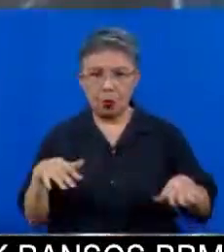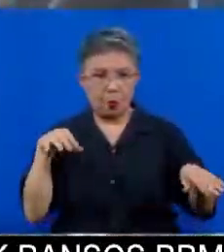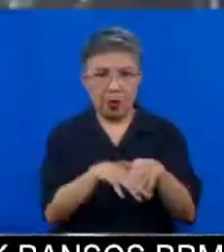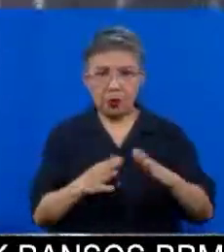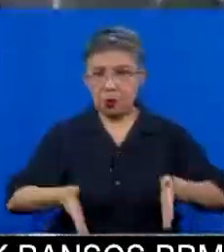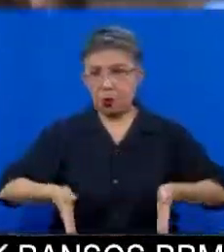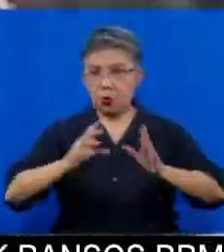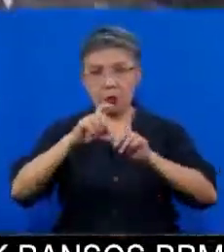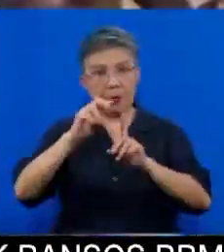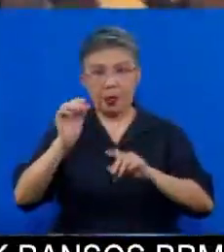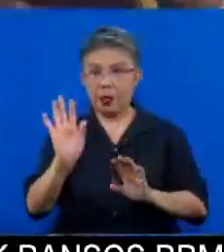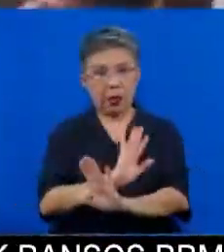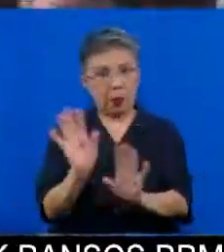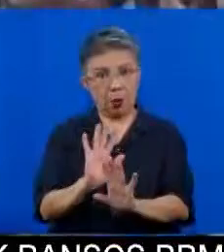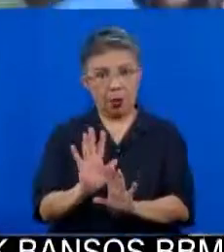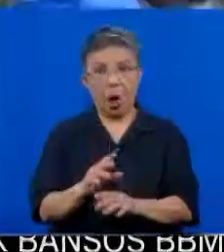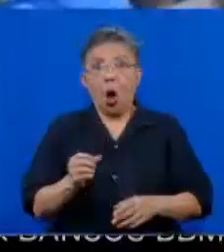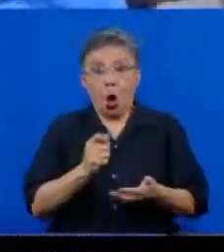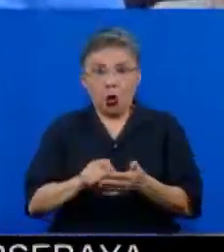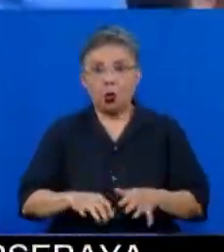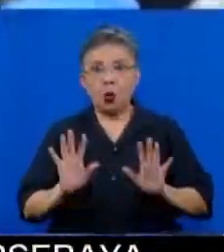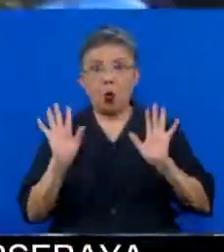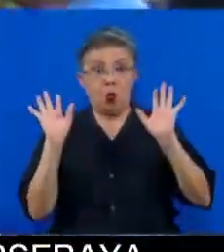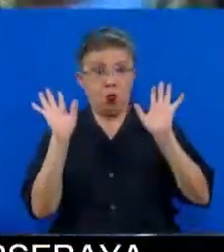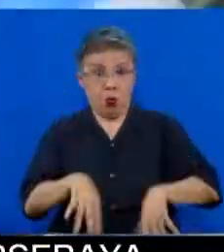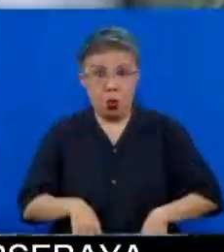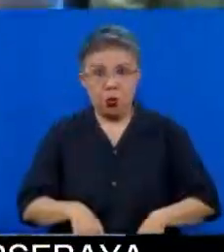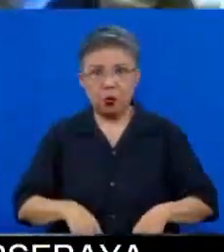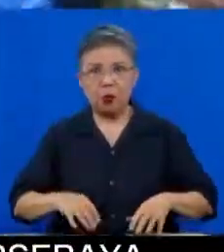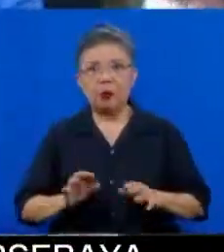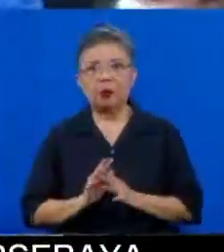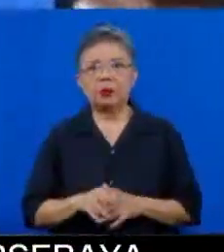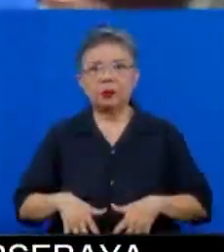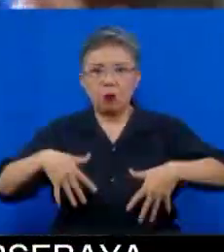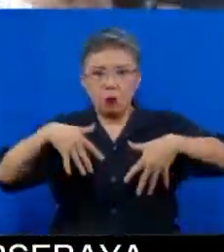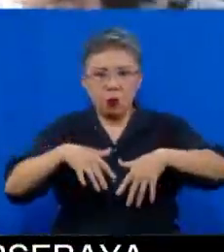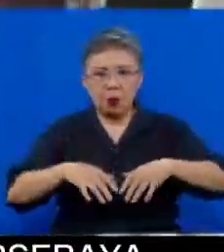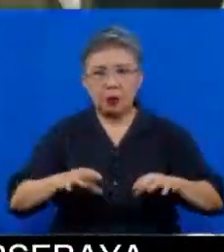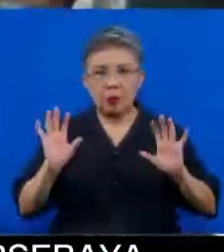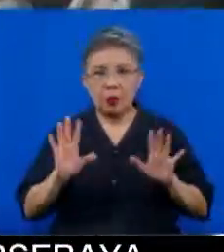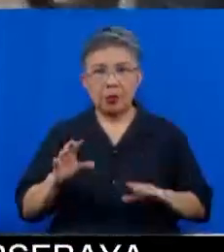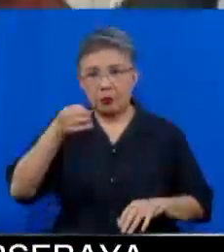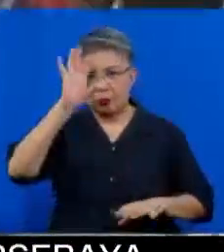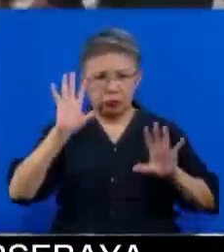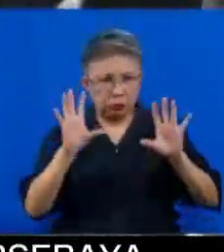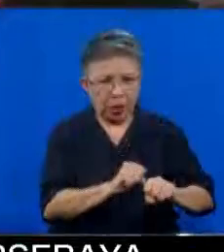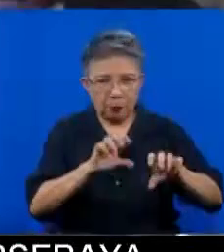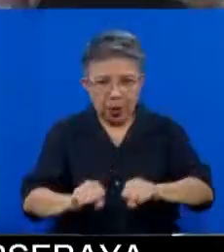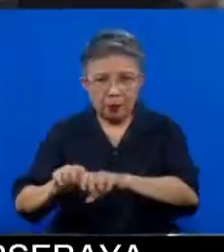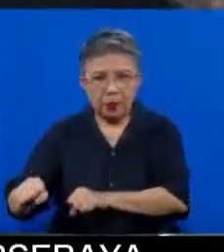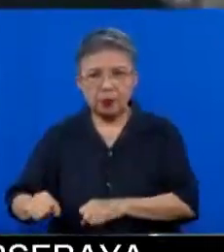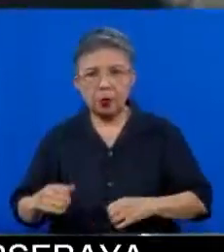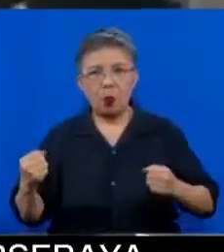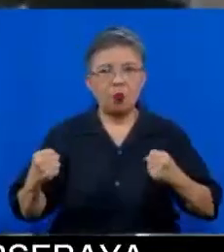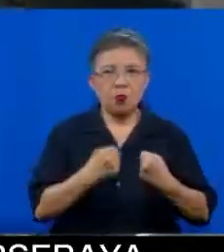DPRD kota Bandarlampung Hero bahkan pintu gerbang gedung Dewa bangsa yang ditahan puluhan anggota kepolisian akhirnya terlibat